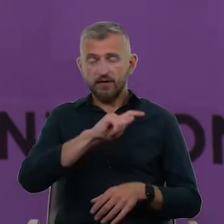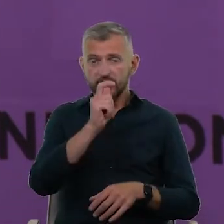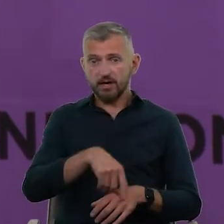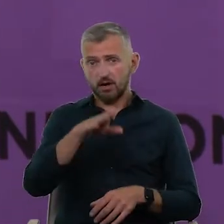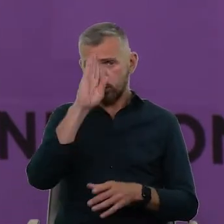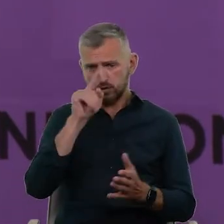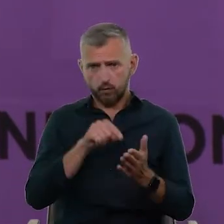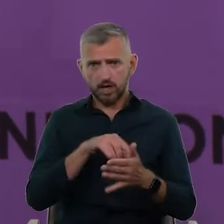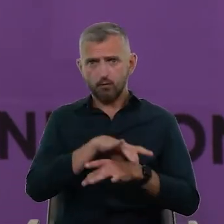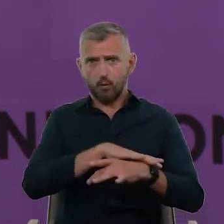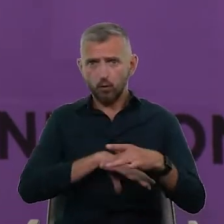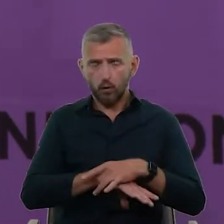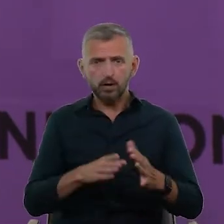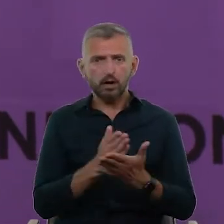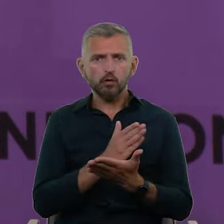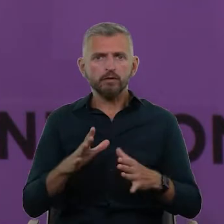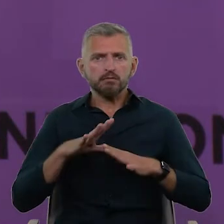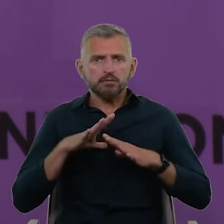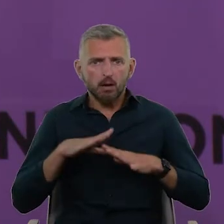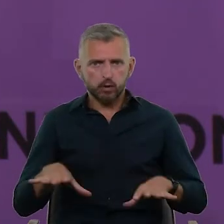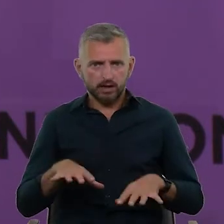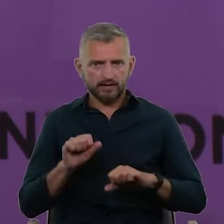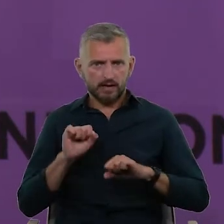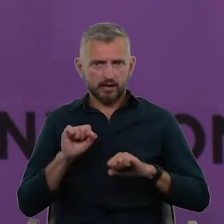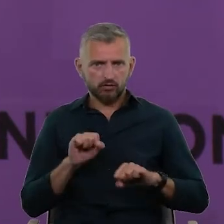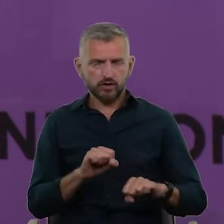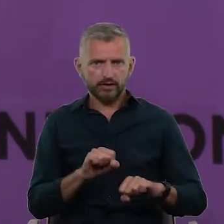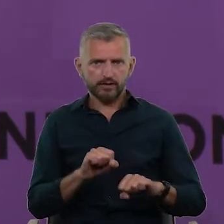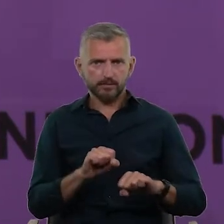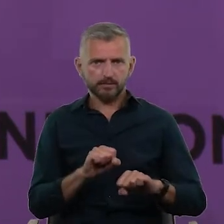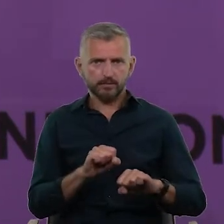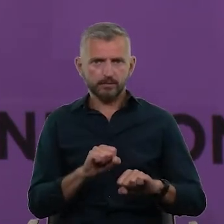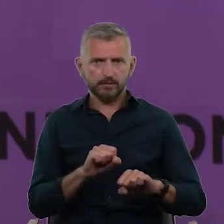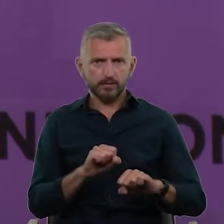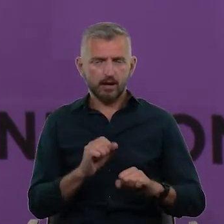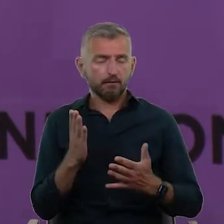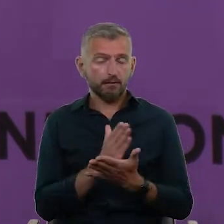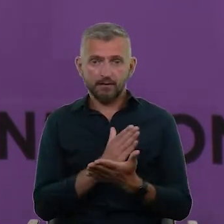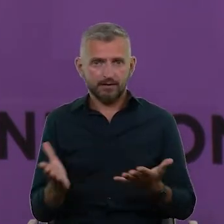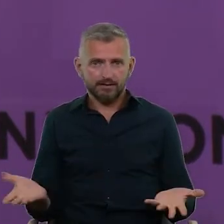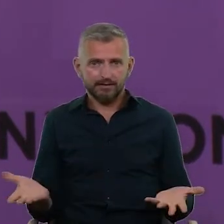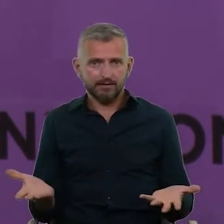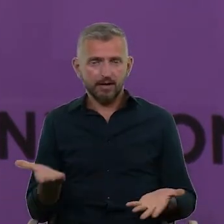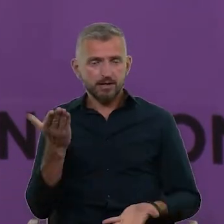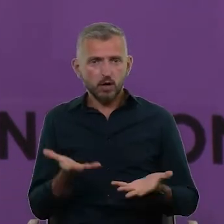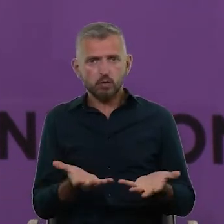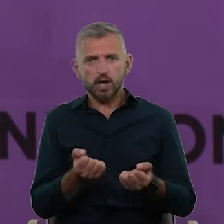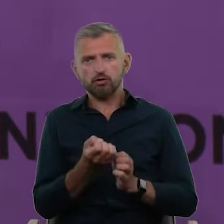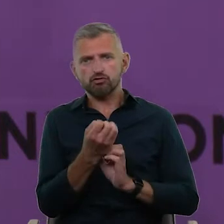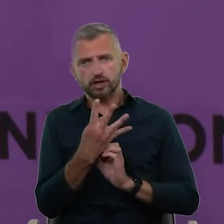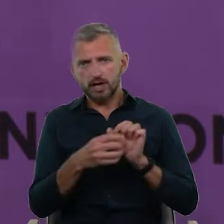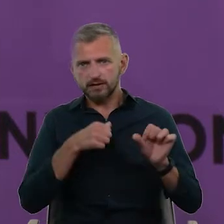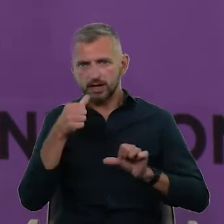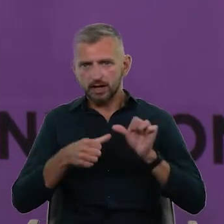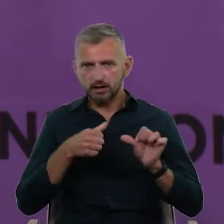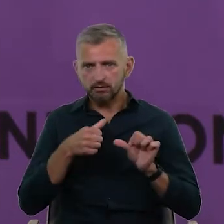попадають у полон, але вони були зовсім не захищені взагалі ніяк. Тобто, ну, якщо брати там 14-й